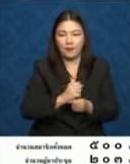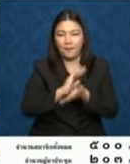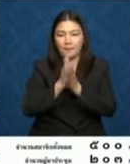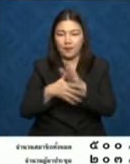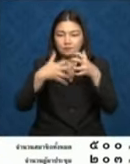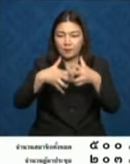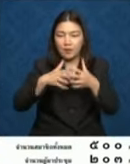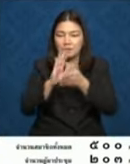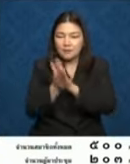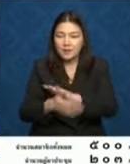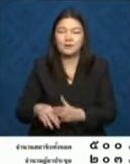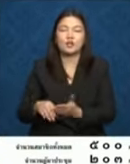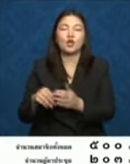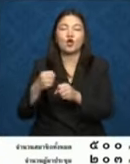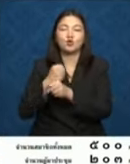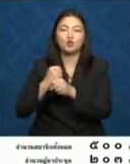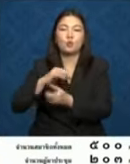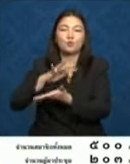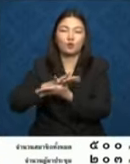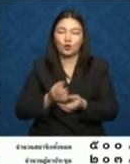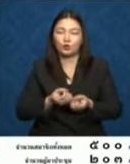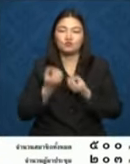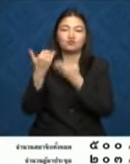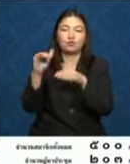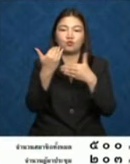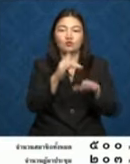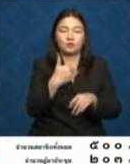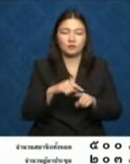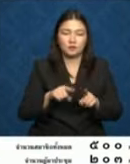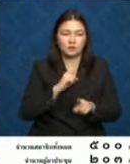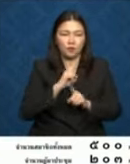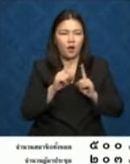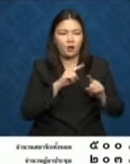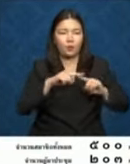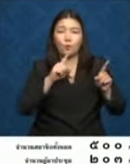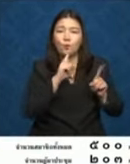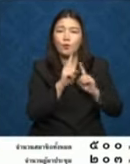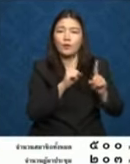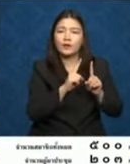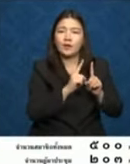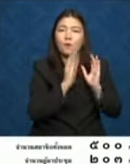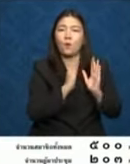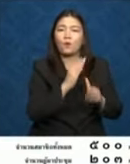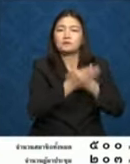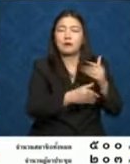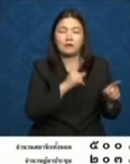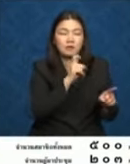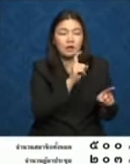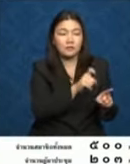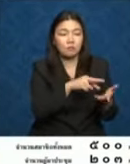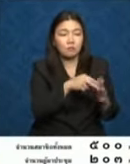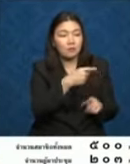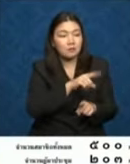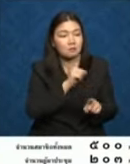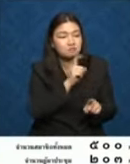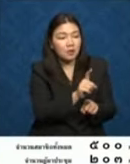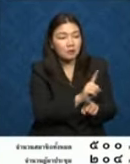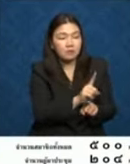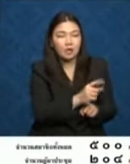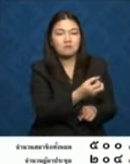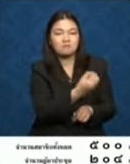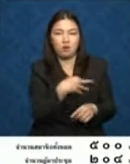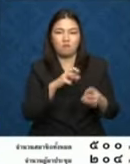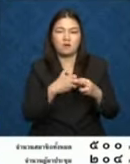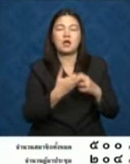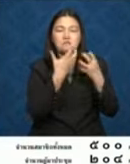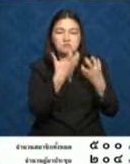จากที่ดิฉันได้เยี่ยมเยียนพูดคุยกับเกษตรกรดิฉันก็ได้ทราบค่ะท่านประธานว่าเกษตรกรโคนมได้ประสบปัญหา